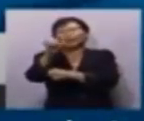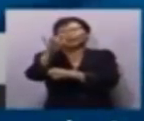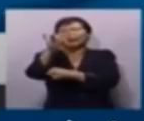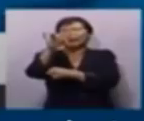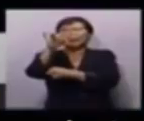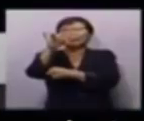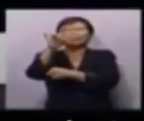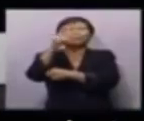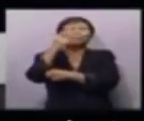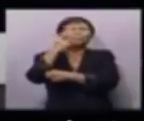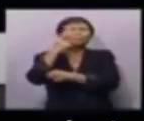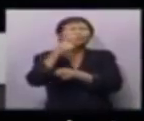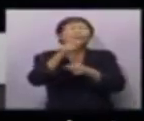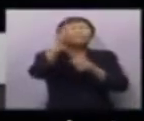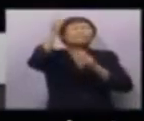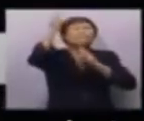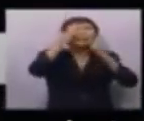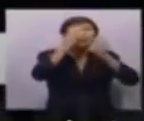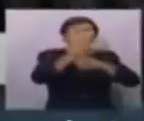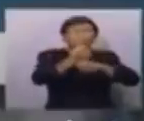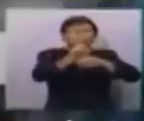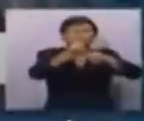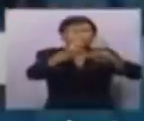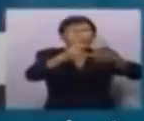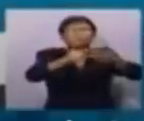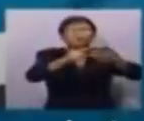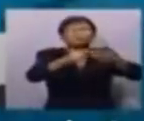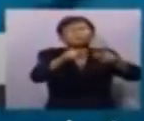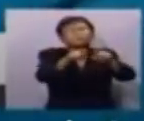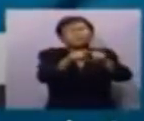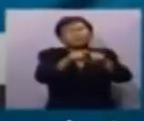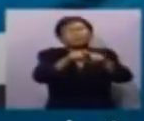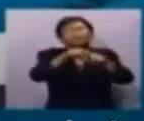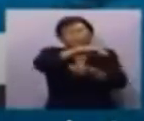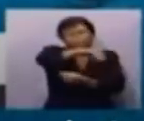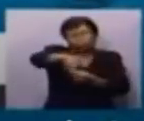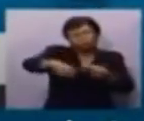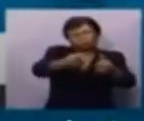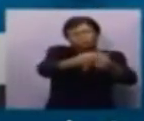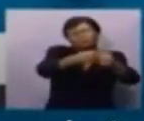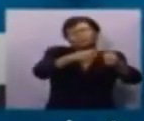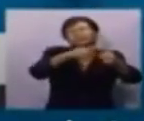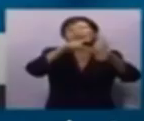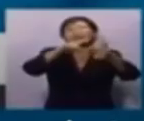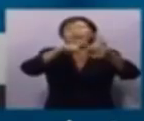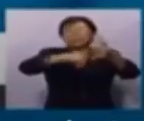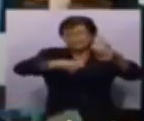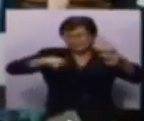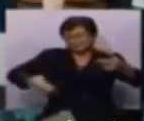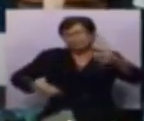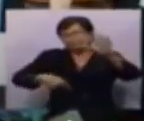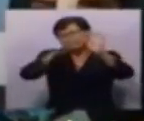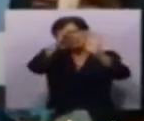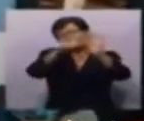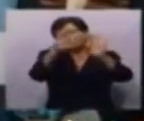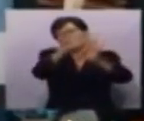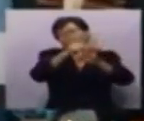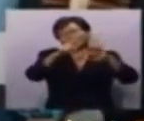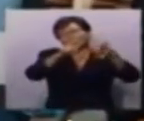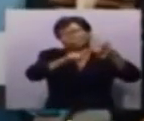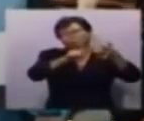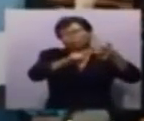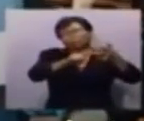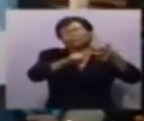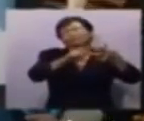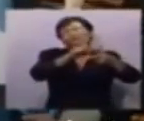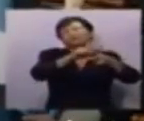320.82 mata. Pasangan Malaysia itu memenangi perak dalam acara sama dalam pusingan pertama di Beijing pada 9 Mac dan gangsa dalam pusingan